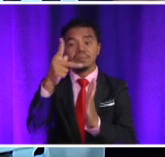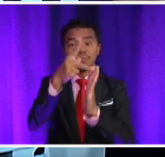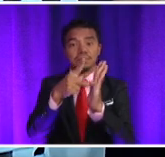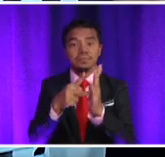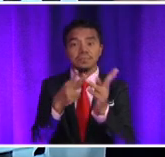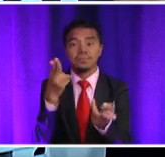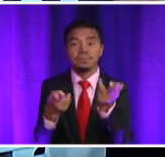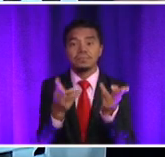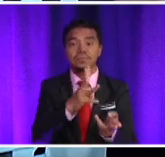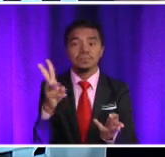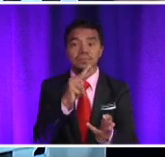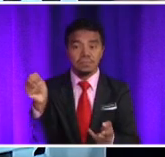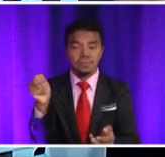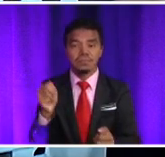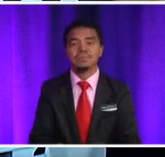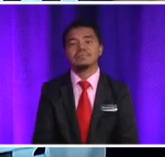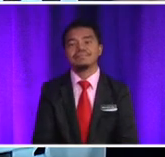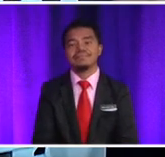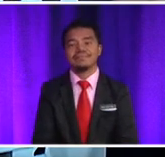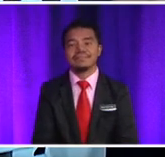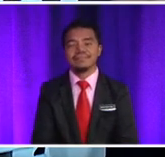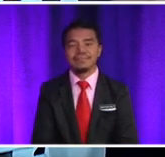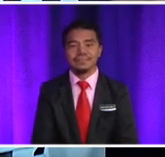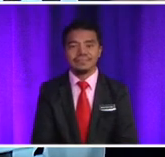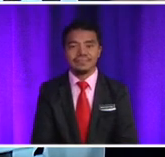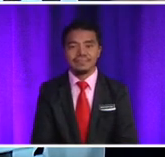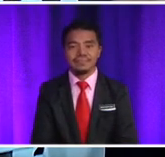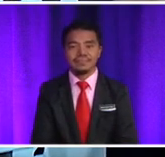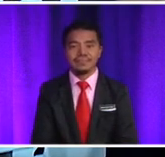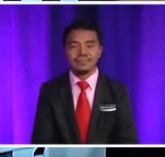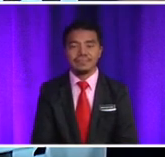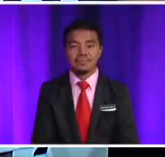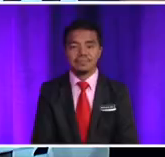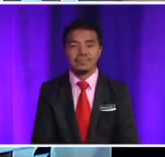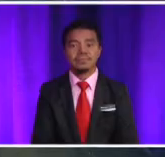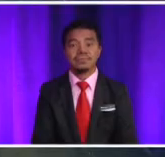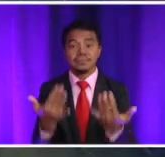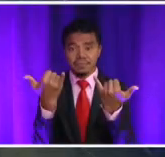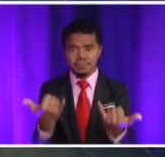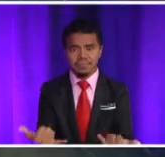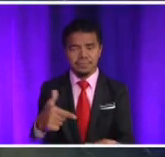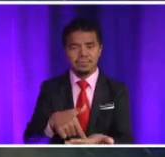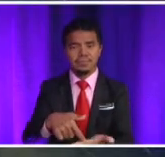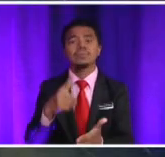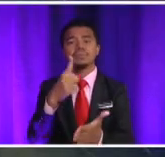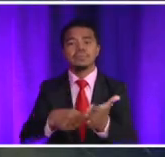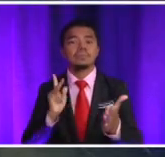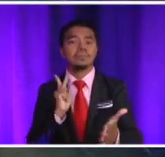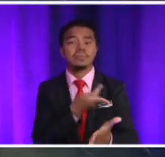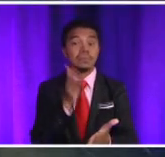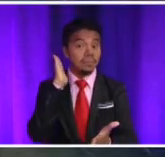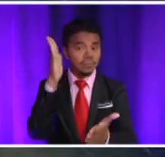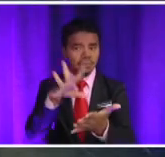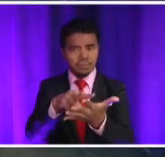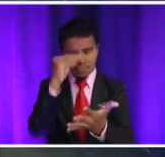Plaza ini dulu di sekolah jadi boleh untuk hari ini Oke baik jadi untuk